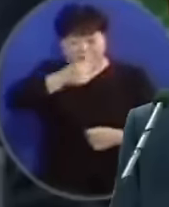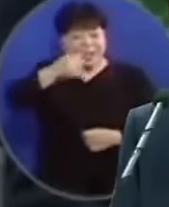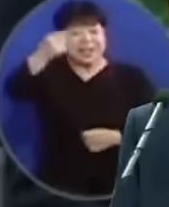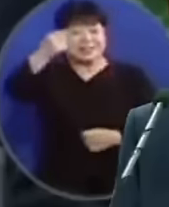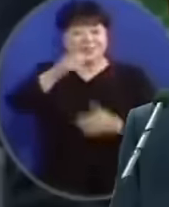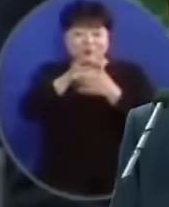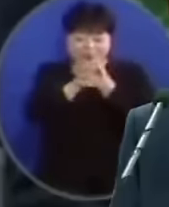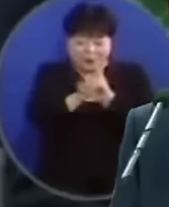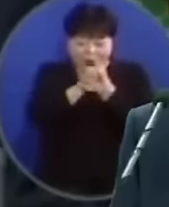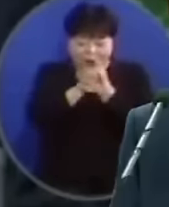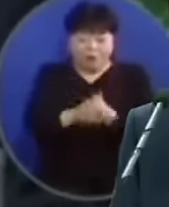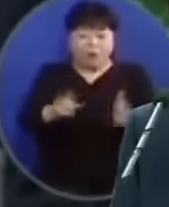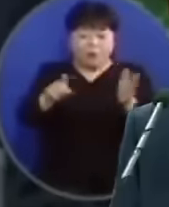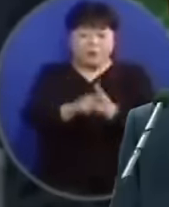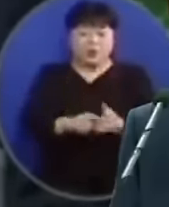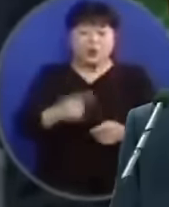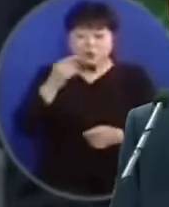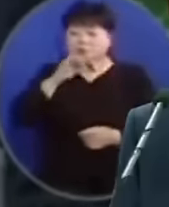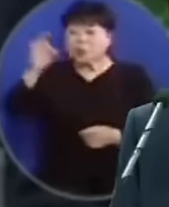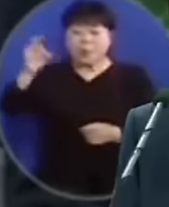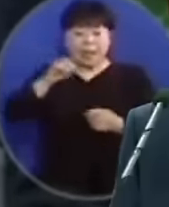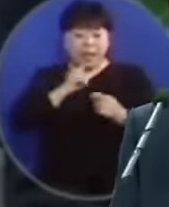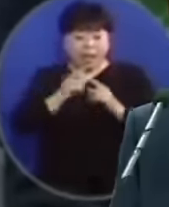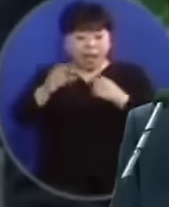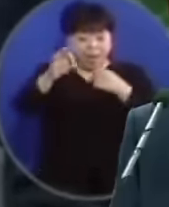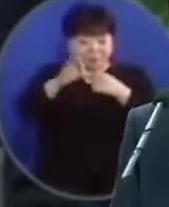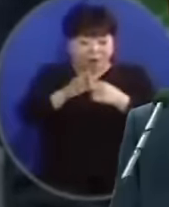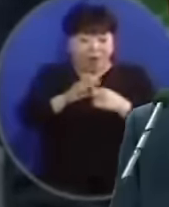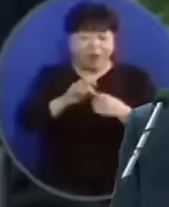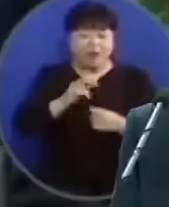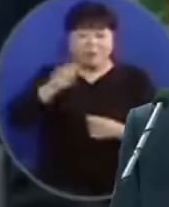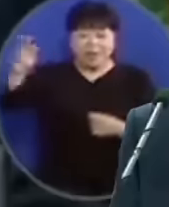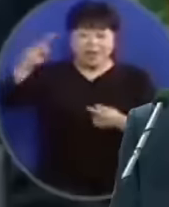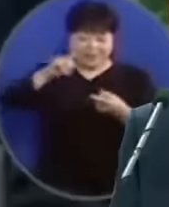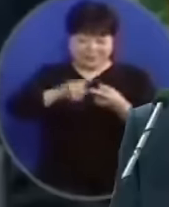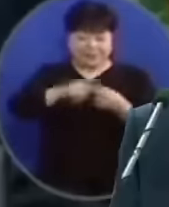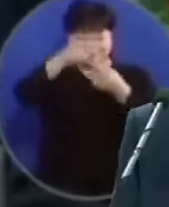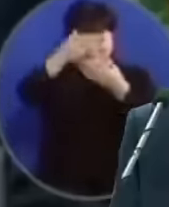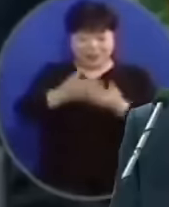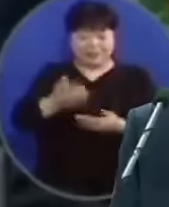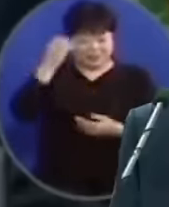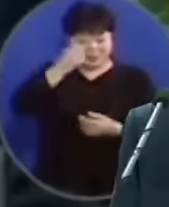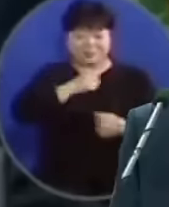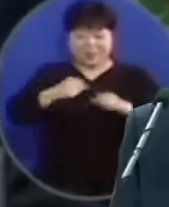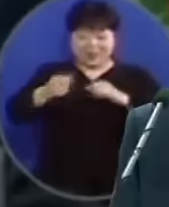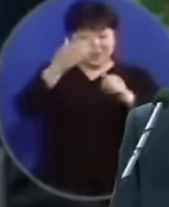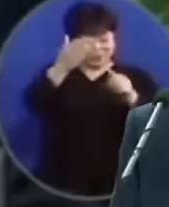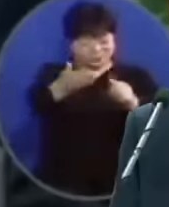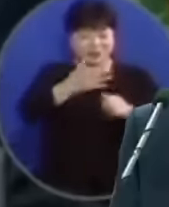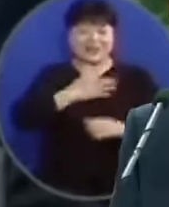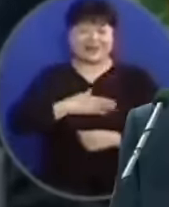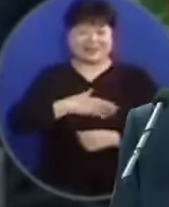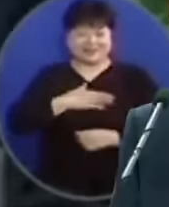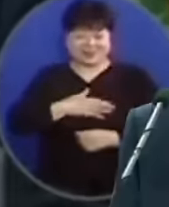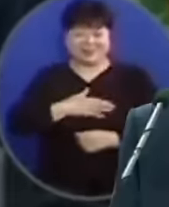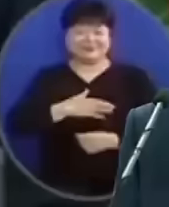가지고 기도하고 믿고 입술로 고백하면 그 고백을 받아서 성령이 역사한다는 것을 알아야 되는